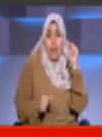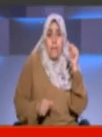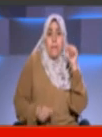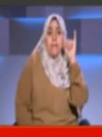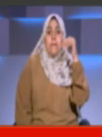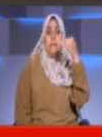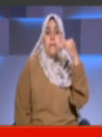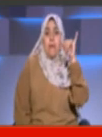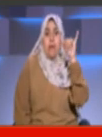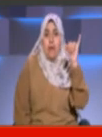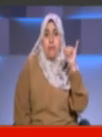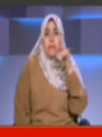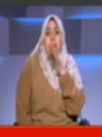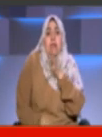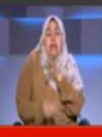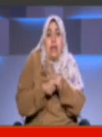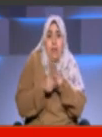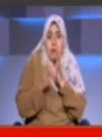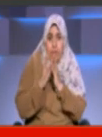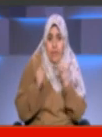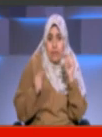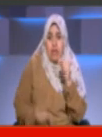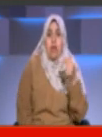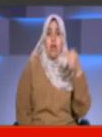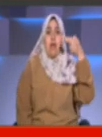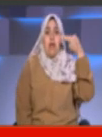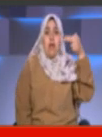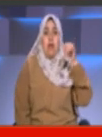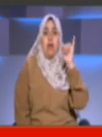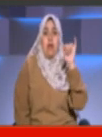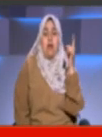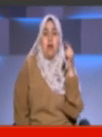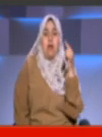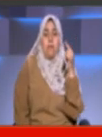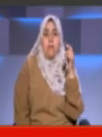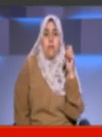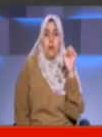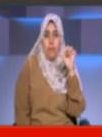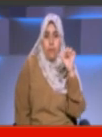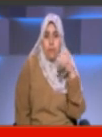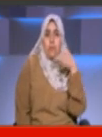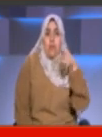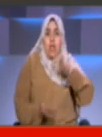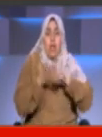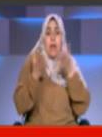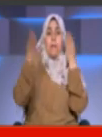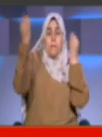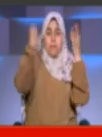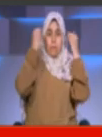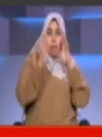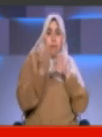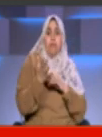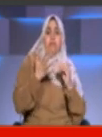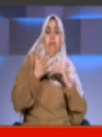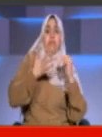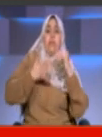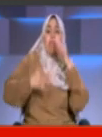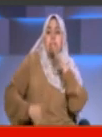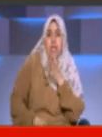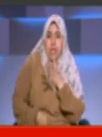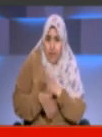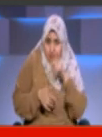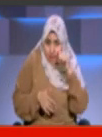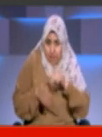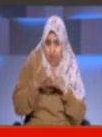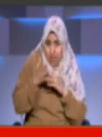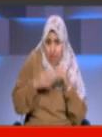الإرهابي الإخواني الهارب عمرو أحمد فهمي خطاب. كما أكدت المعلومات اطلاع العناصر الإخوانية في